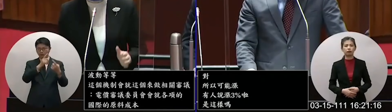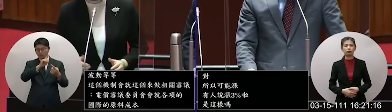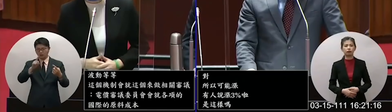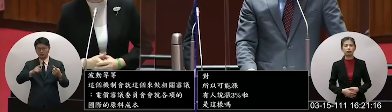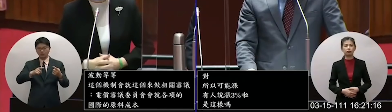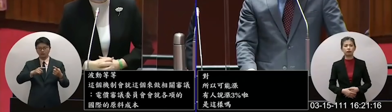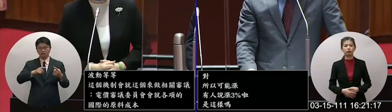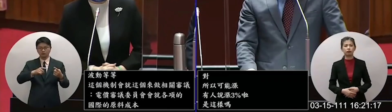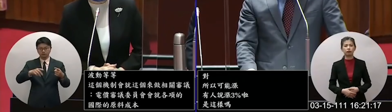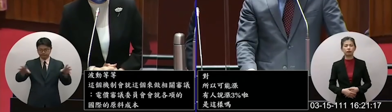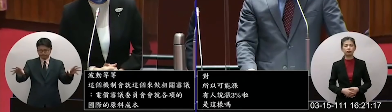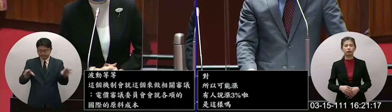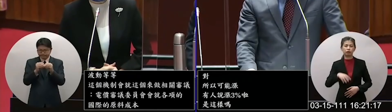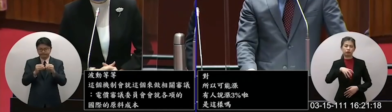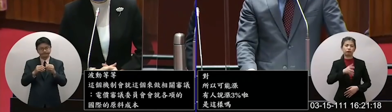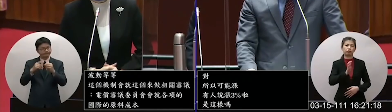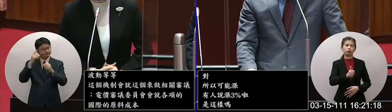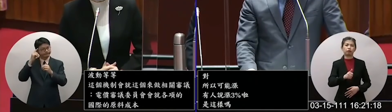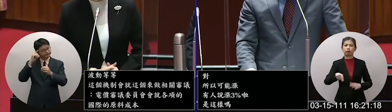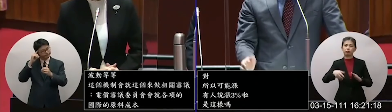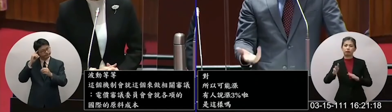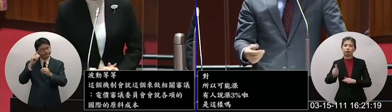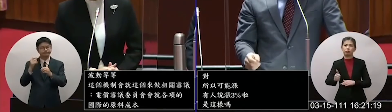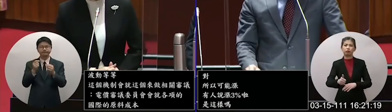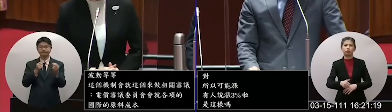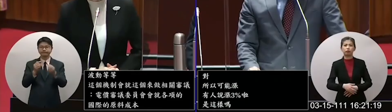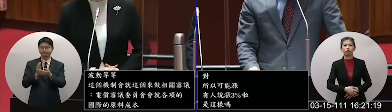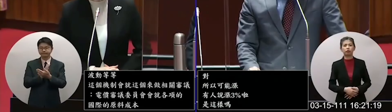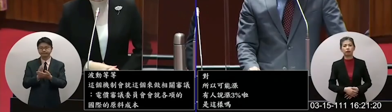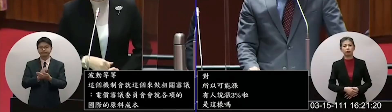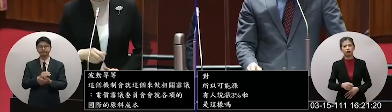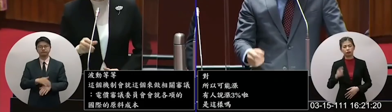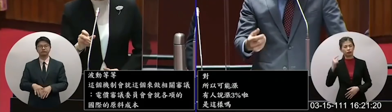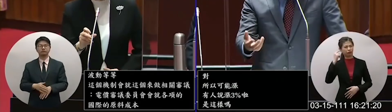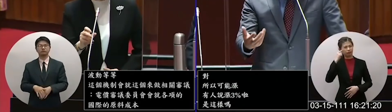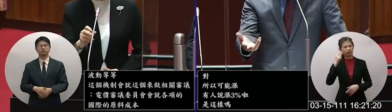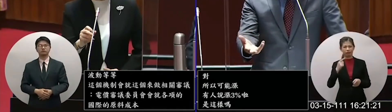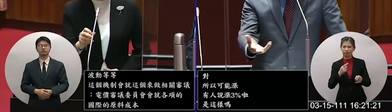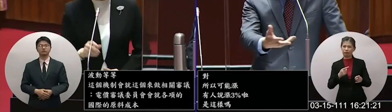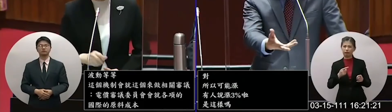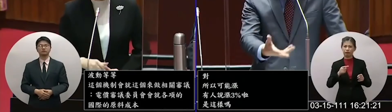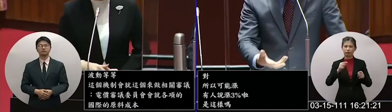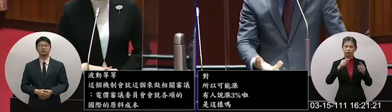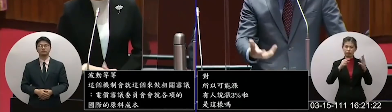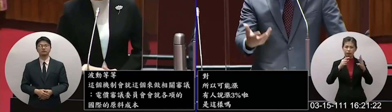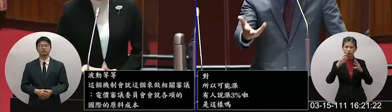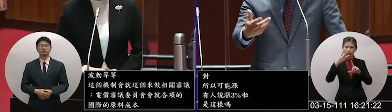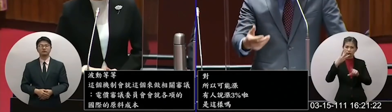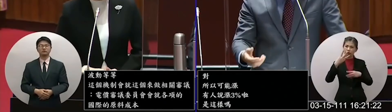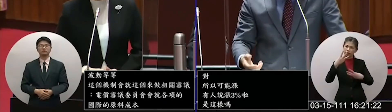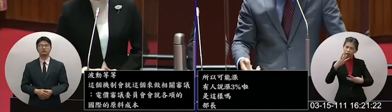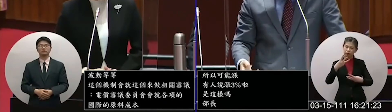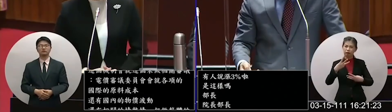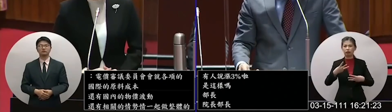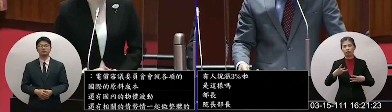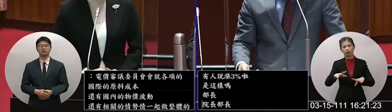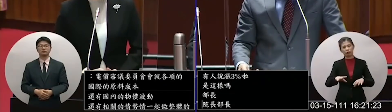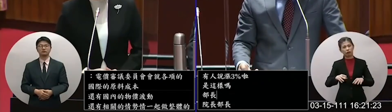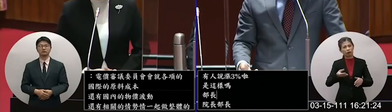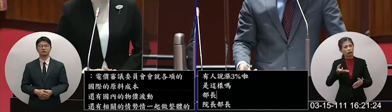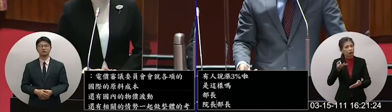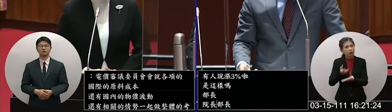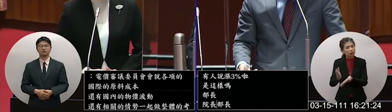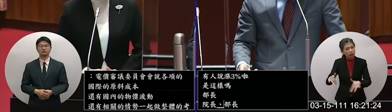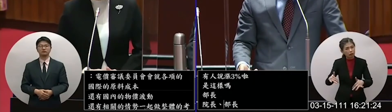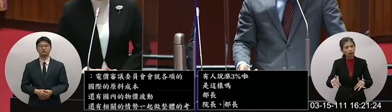一起做整体的考量。 院长部长，你这样不觉得很过分吗？你303大停电都还没有赔偿，你就要四月份就要涨电